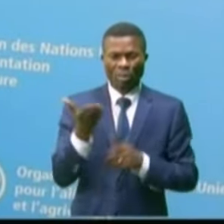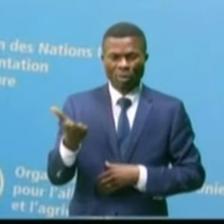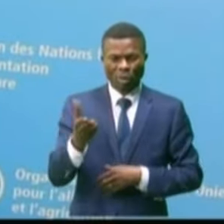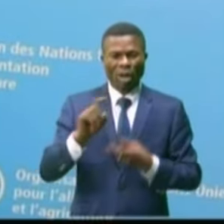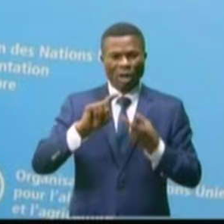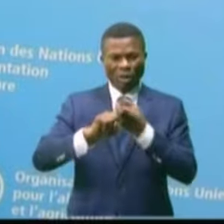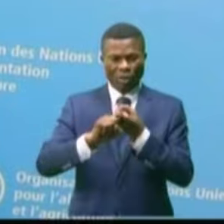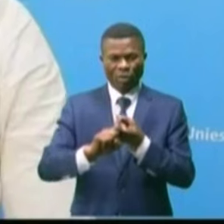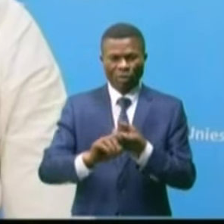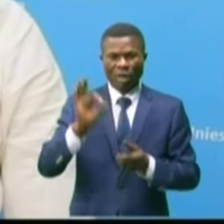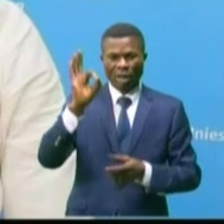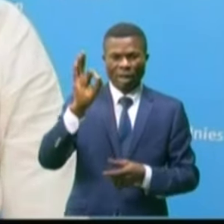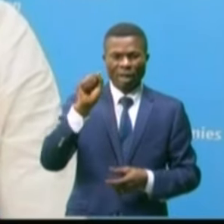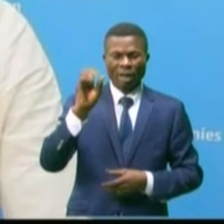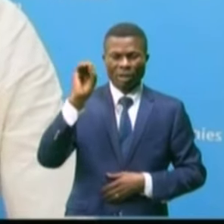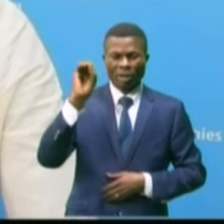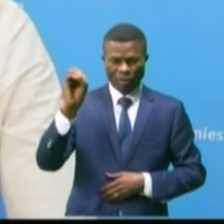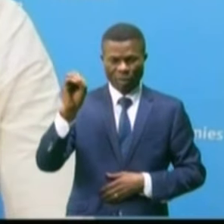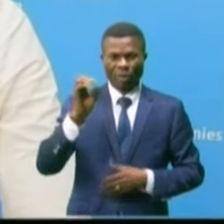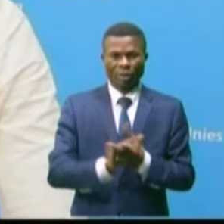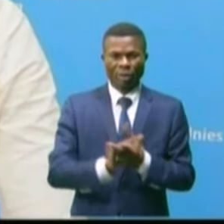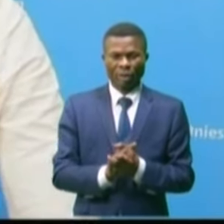la FAO.